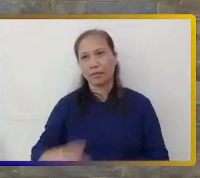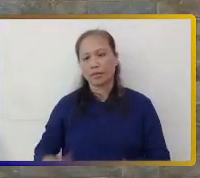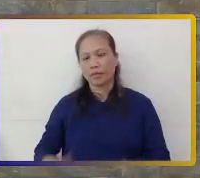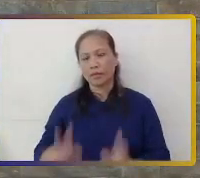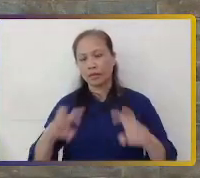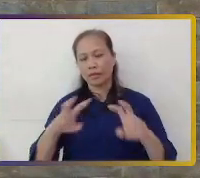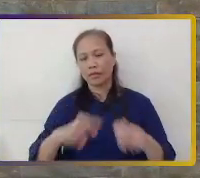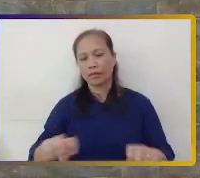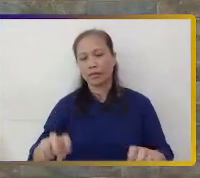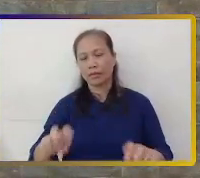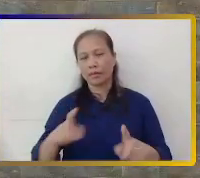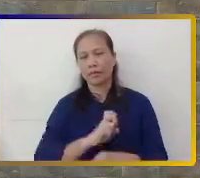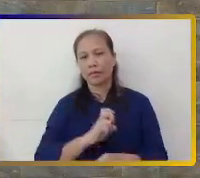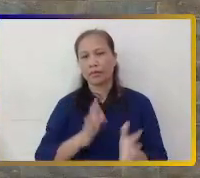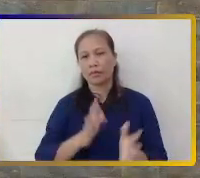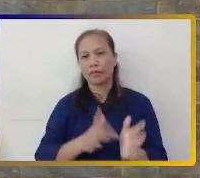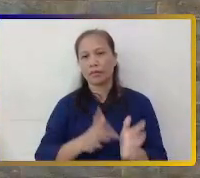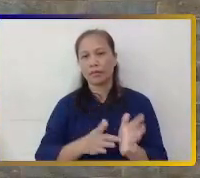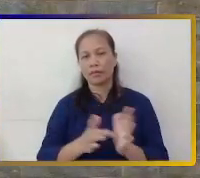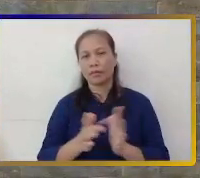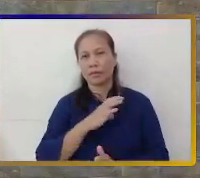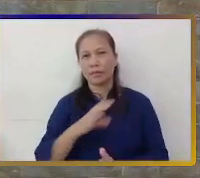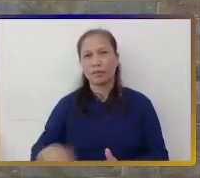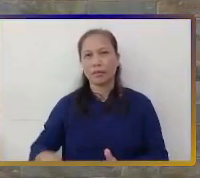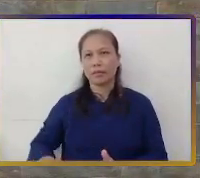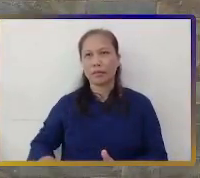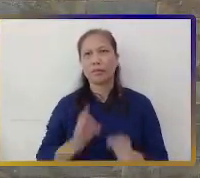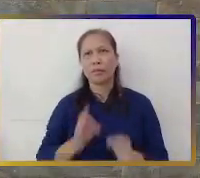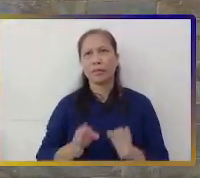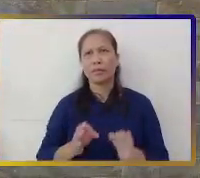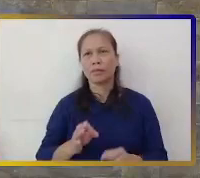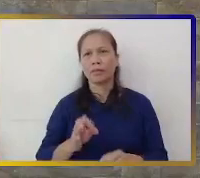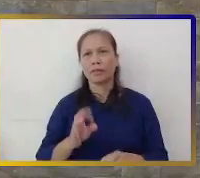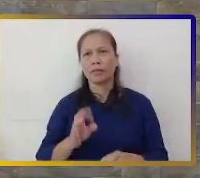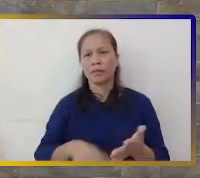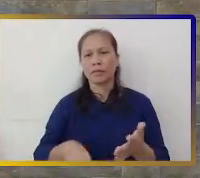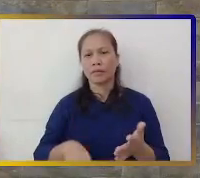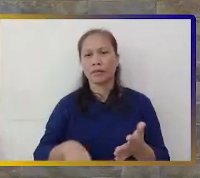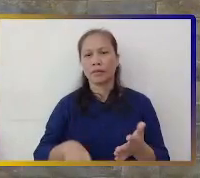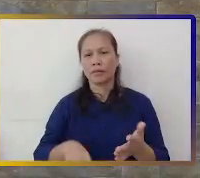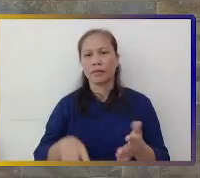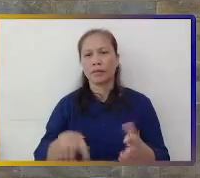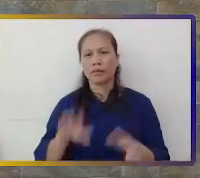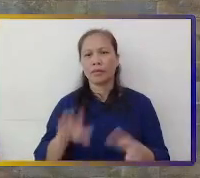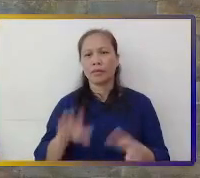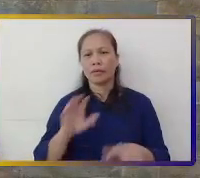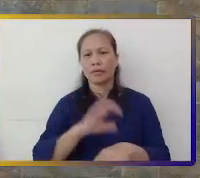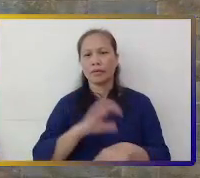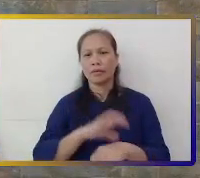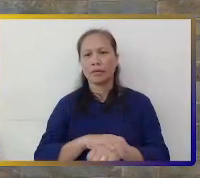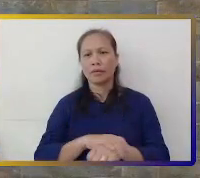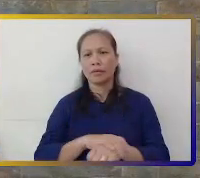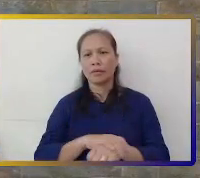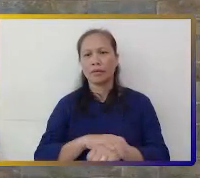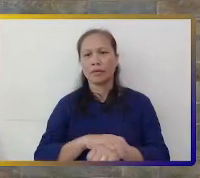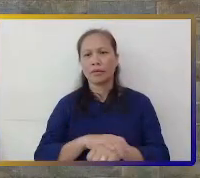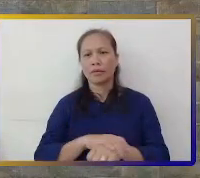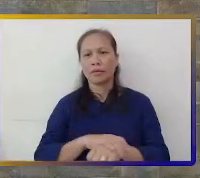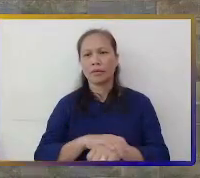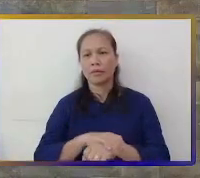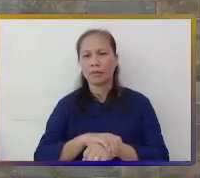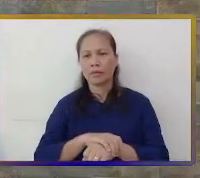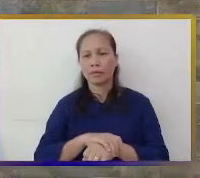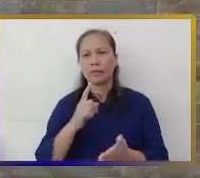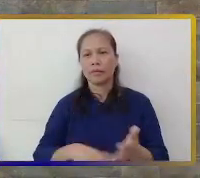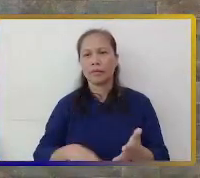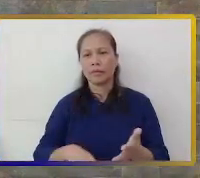jesukristo at kung yyung hawak ng mga albances ay parehas ng pananampalataya natin ngayon No Doubt